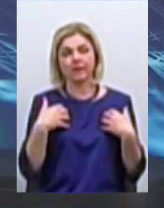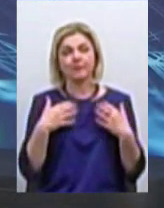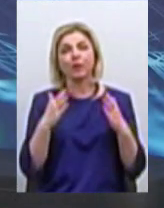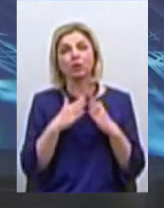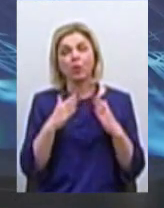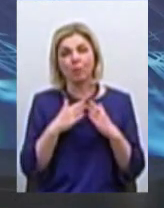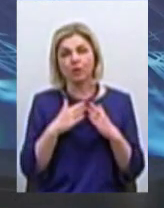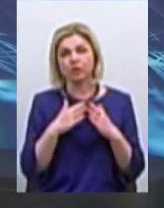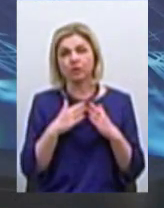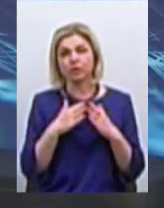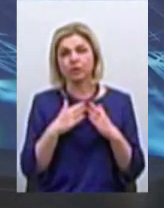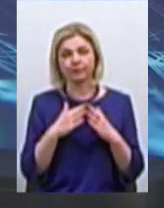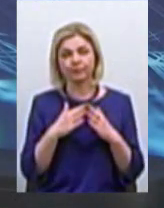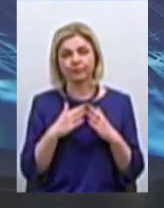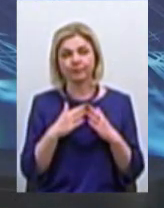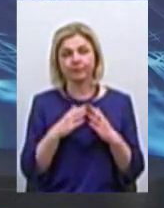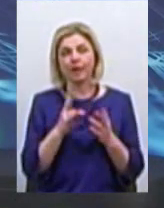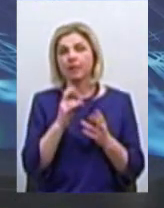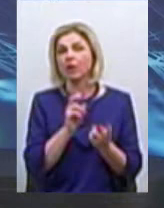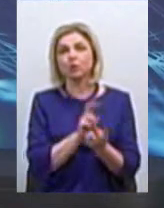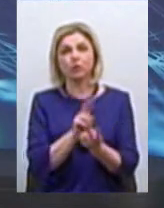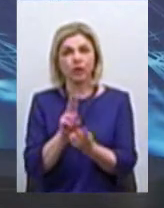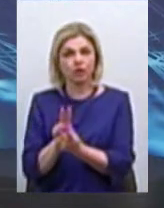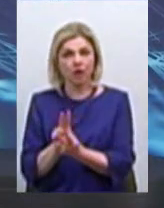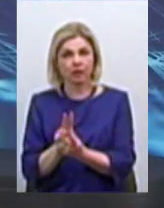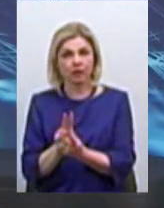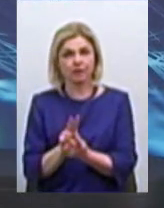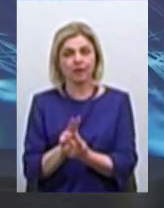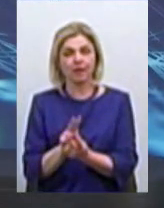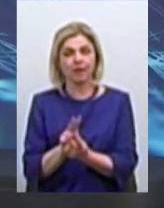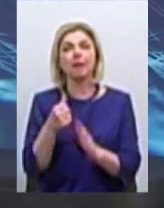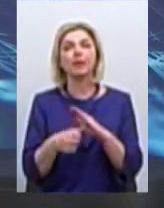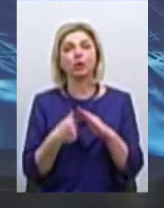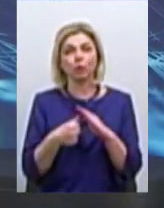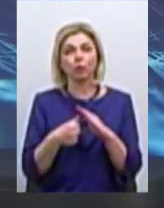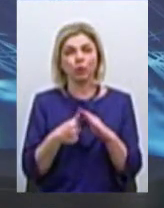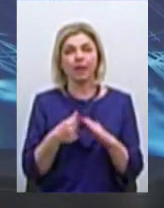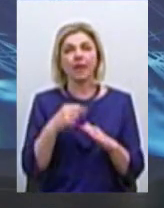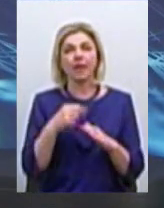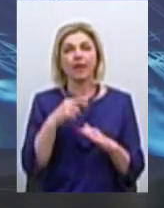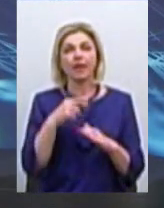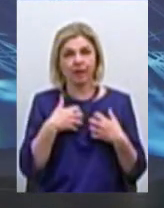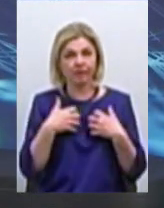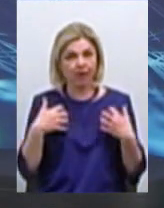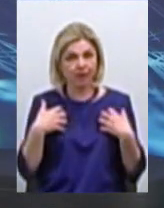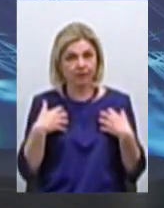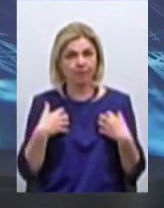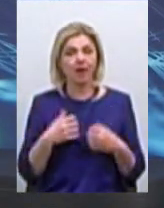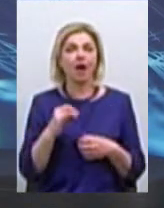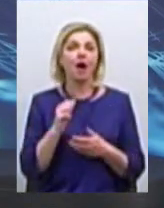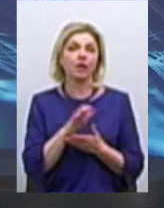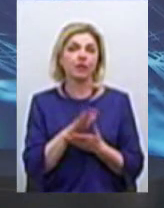домашні тварини не зустрічались із безпритульними дикими тваринами.